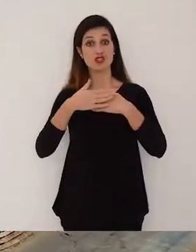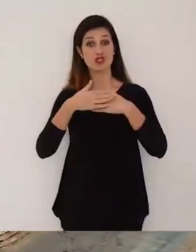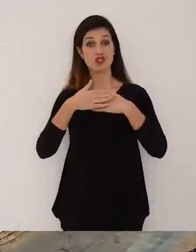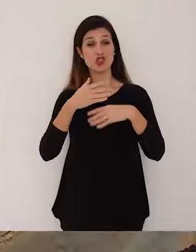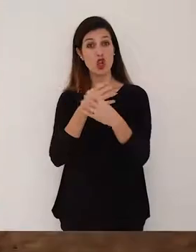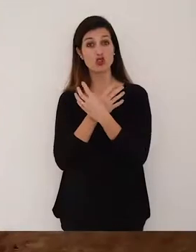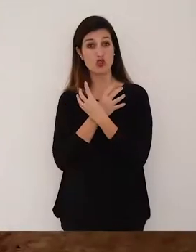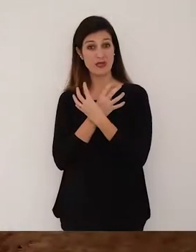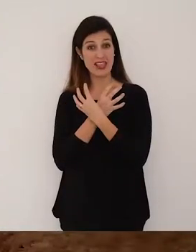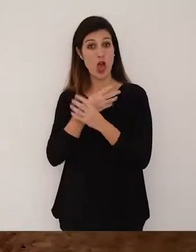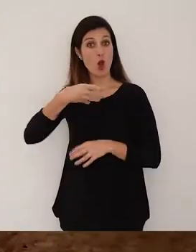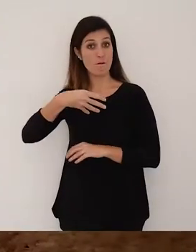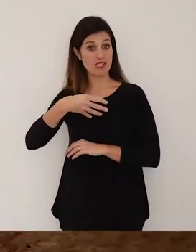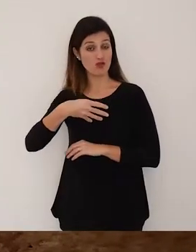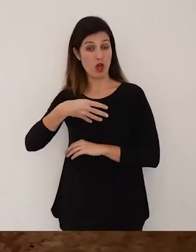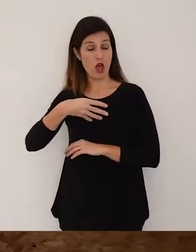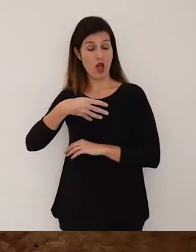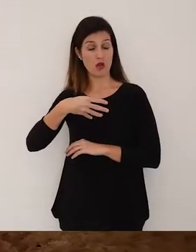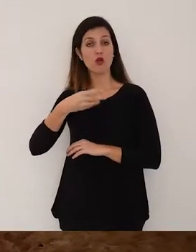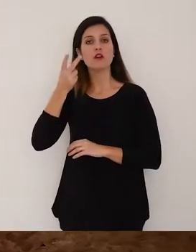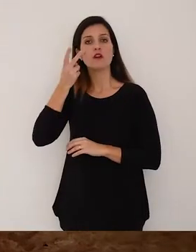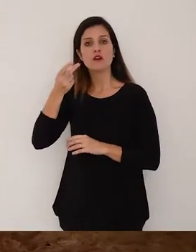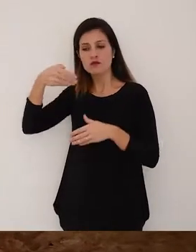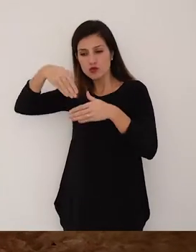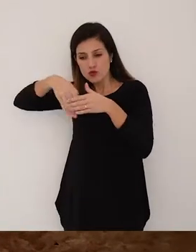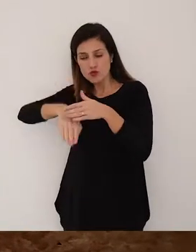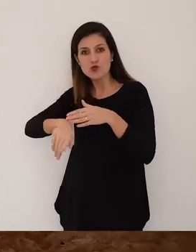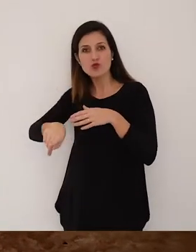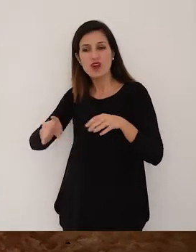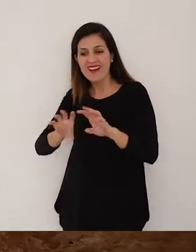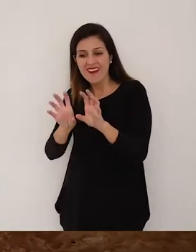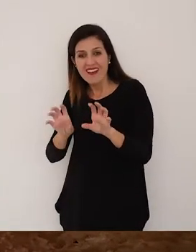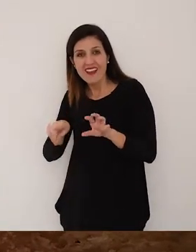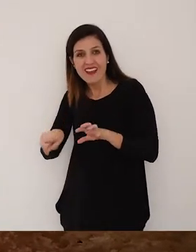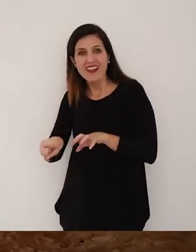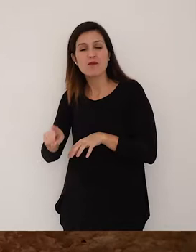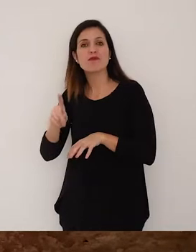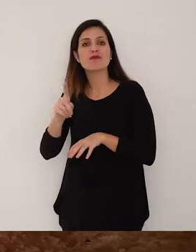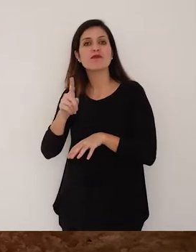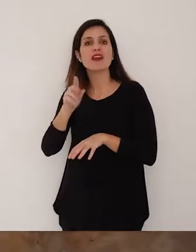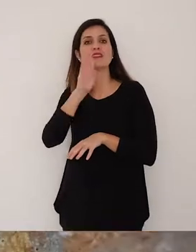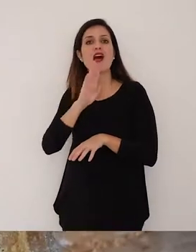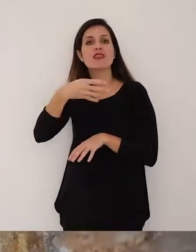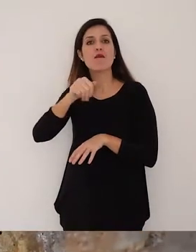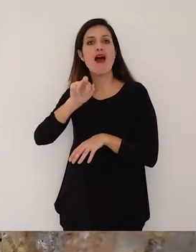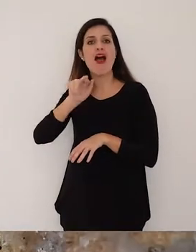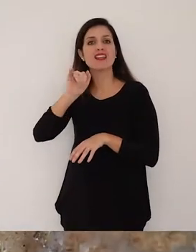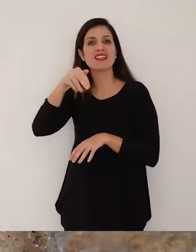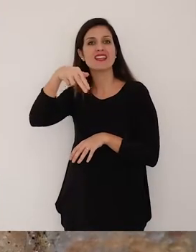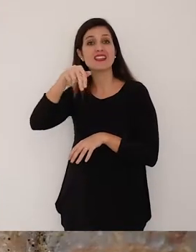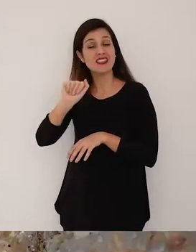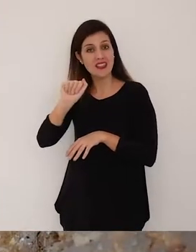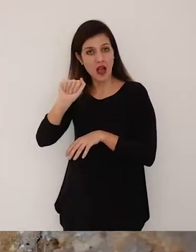Nei pressi del cimitero monumentale di Miggiano si incontra la deliziosa cripta di Santa Marina, importante monumento